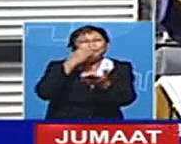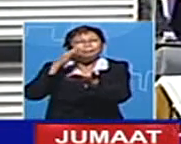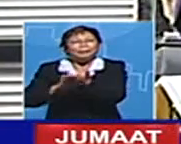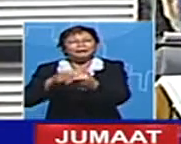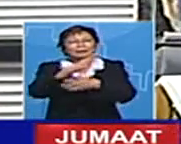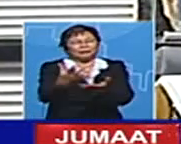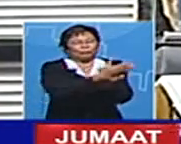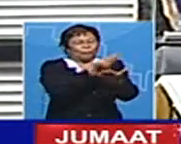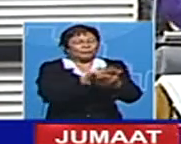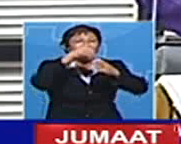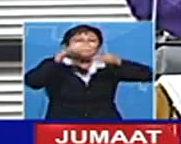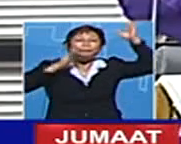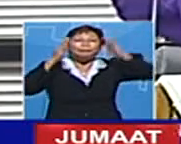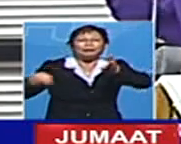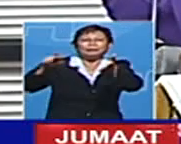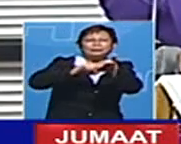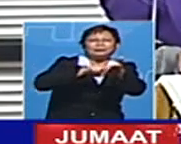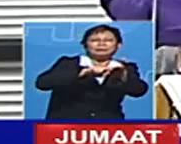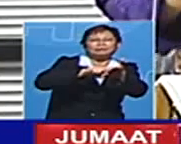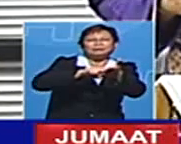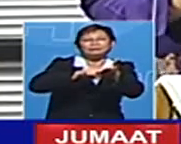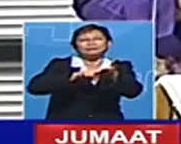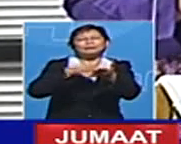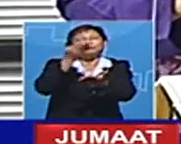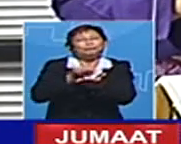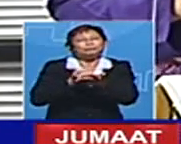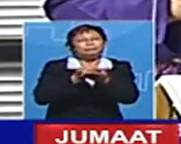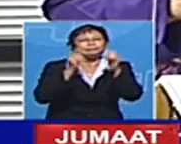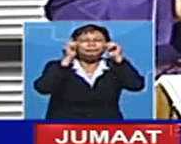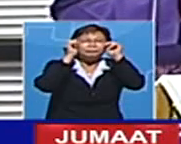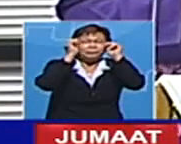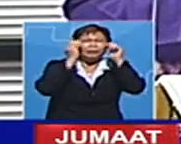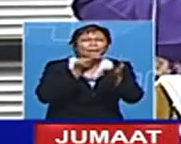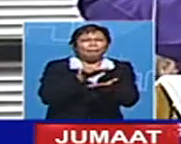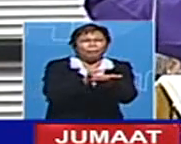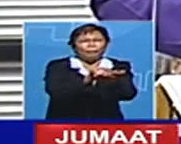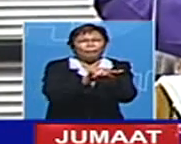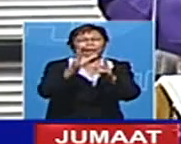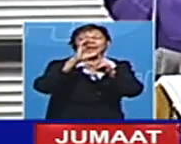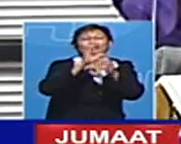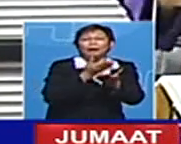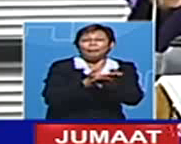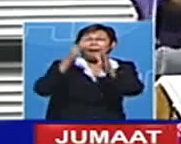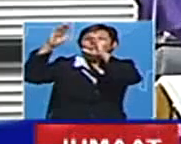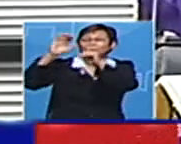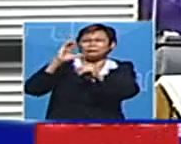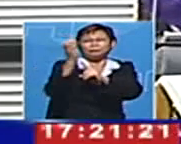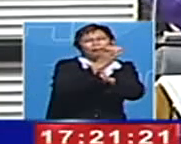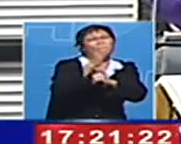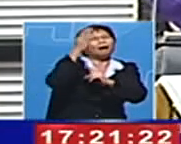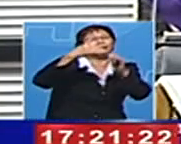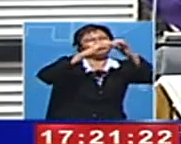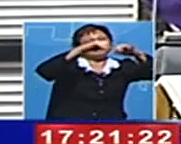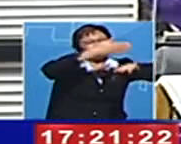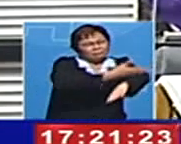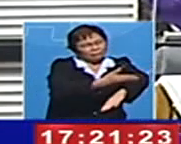tercatat dalam tawarikh kehidupan membuktikan Hatta sebuah tamadun pun akan gagal